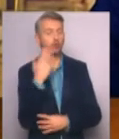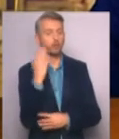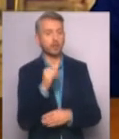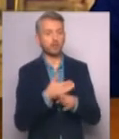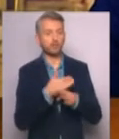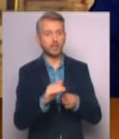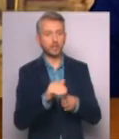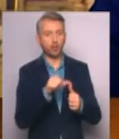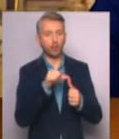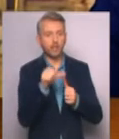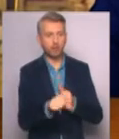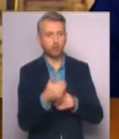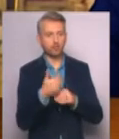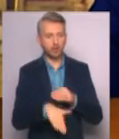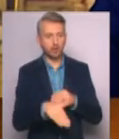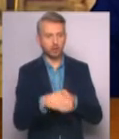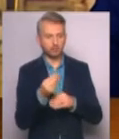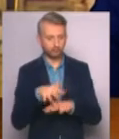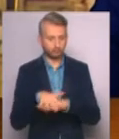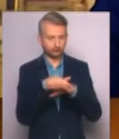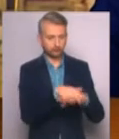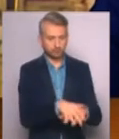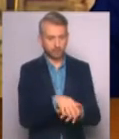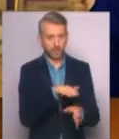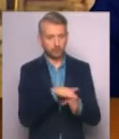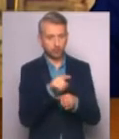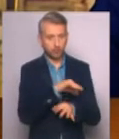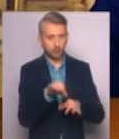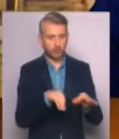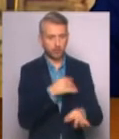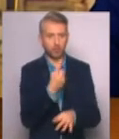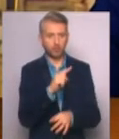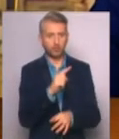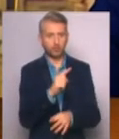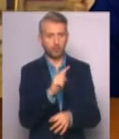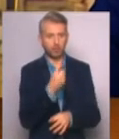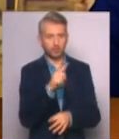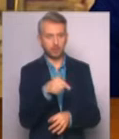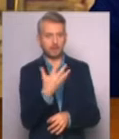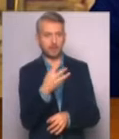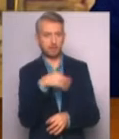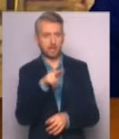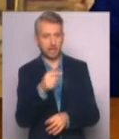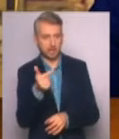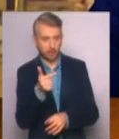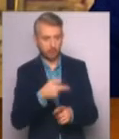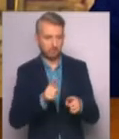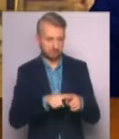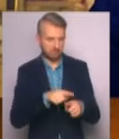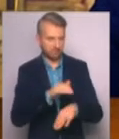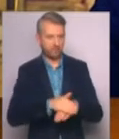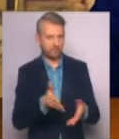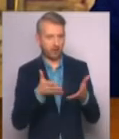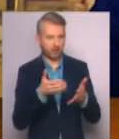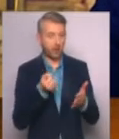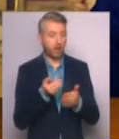виділено окремо вже транш на реалізацію цього проєкту в об'ємі 1,5 мільярда гривень, так, це багато про що доводить. До цього часу